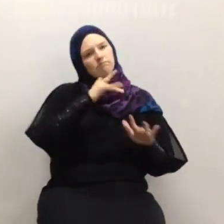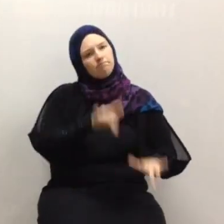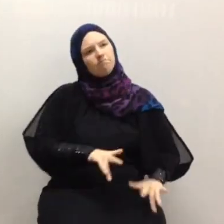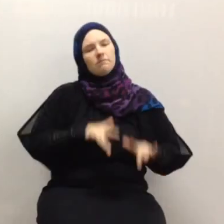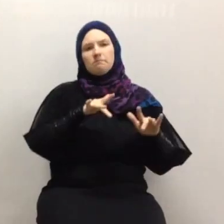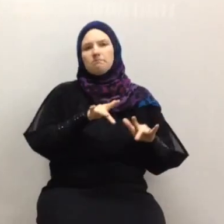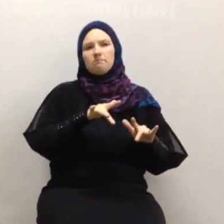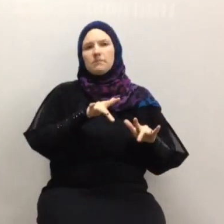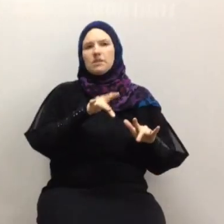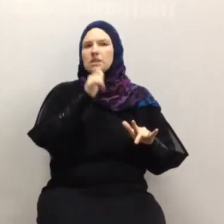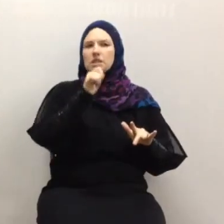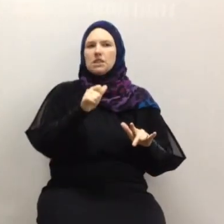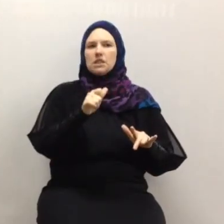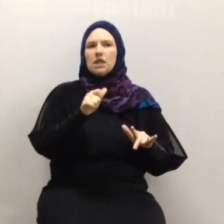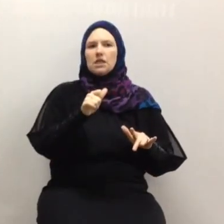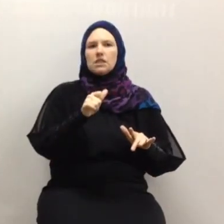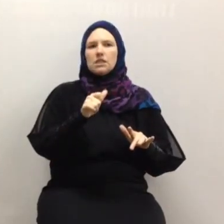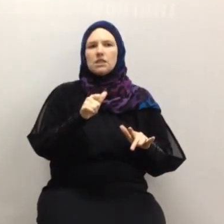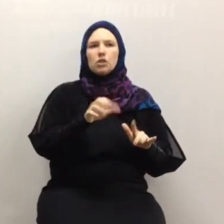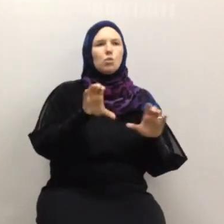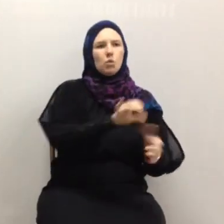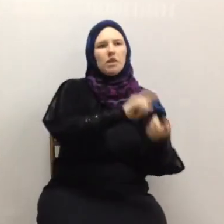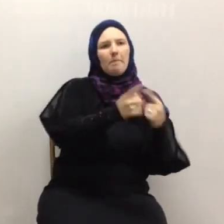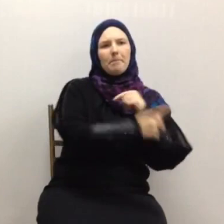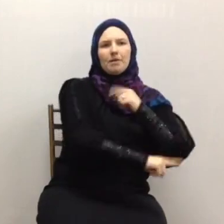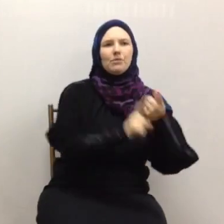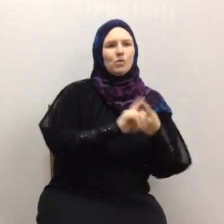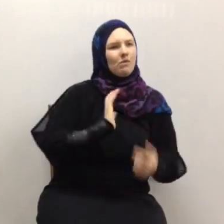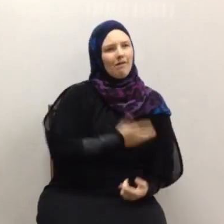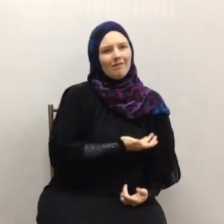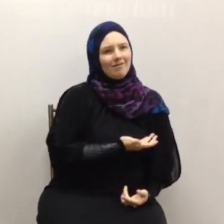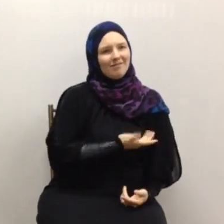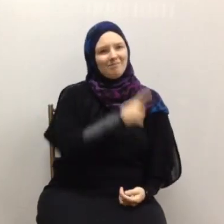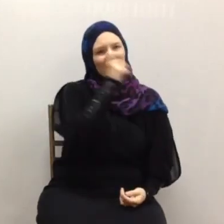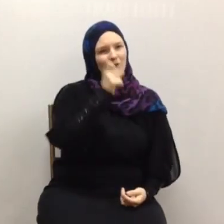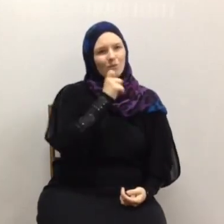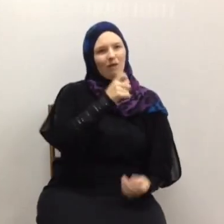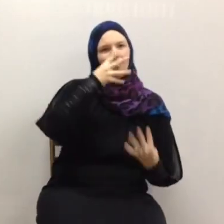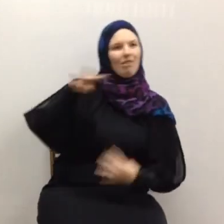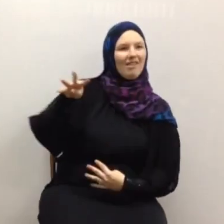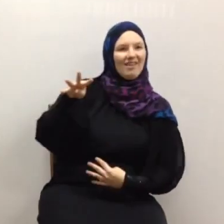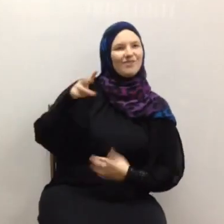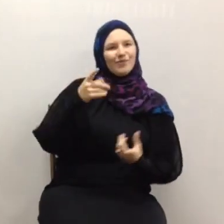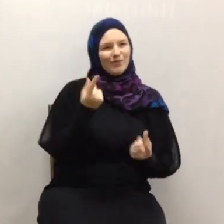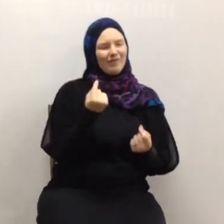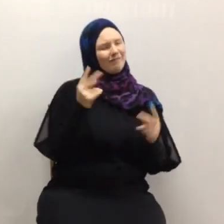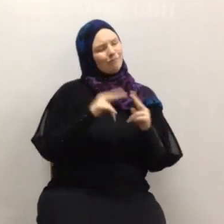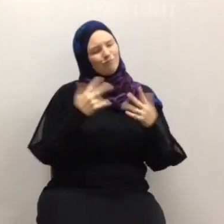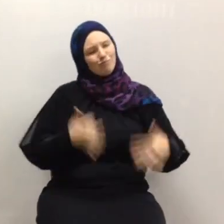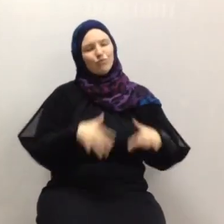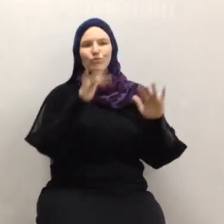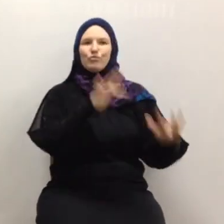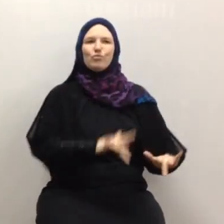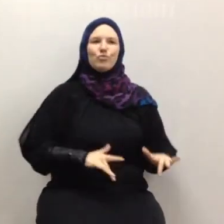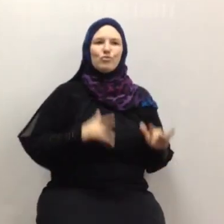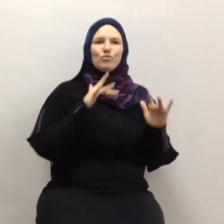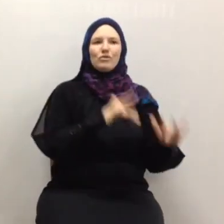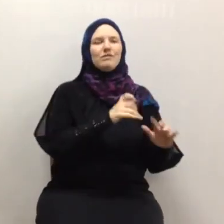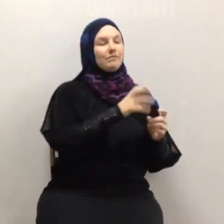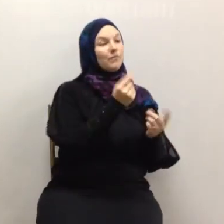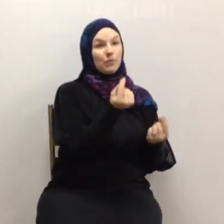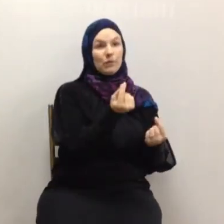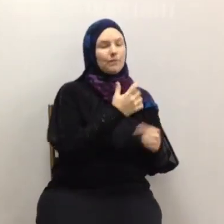tat. He is so merciful. Allah subhanahu wa ta'ala says, كُلًّا نُمِدُّ هَؤُلَاءِ وَهَؤُلَاءِ مِنْ عَطَاءِ